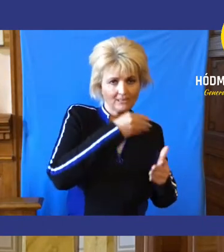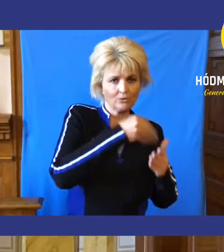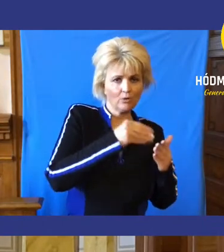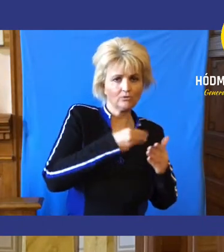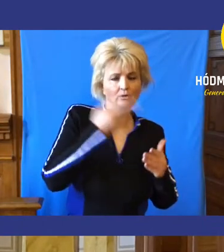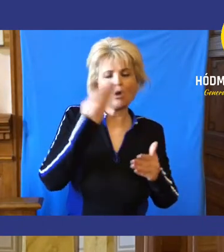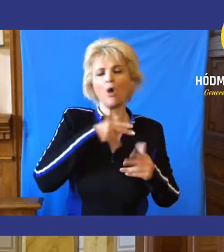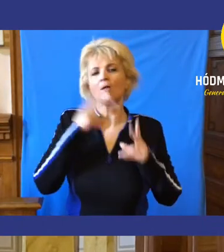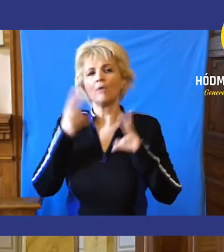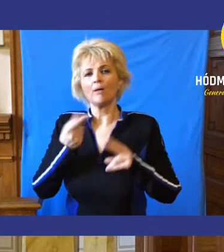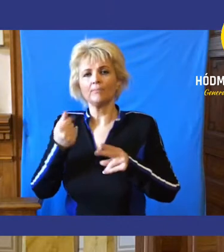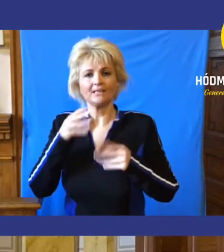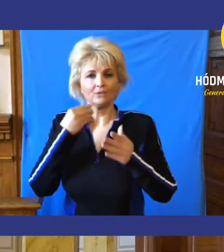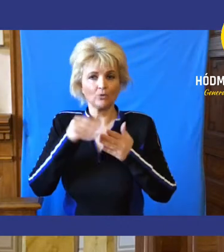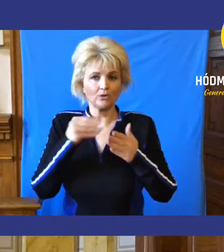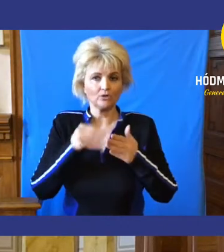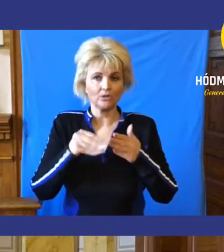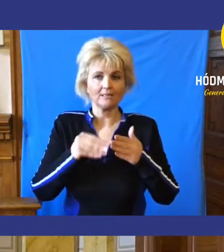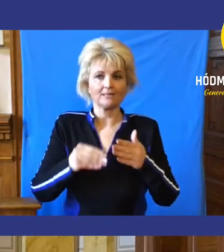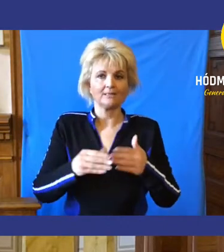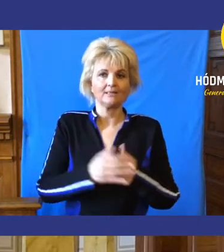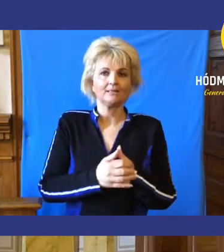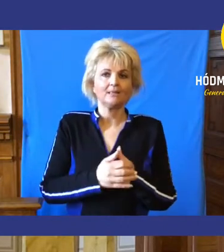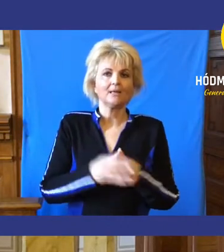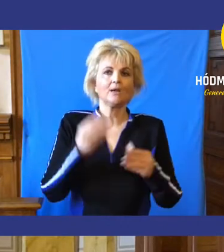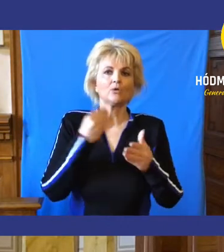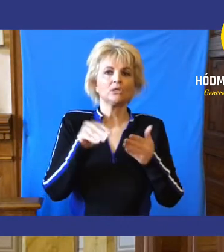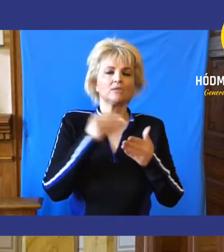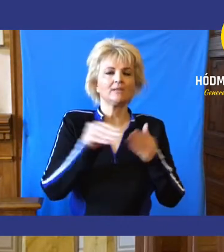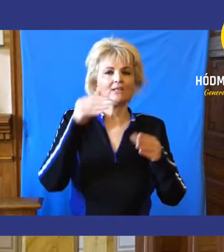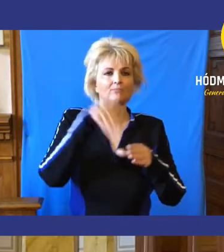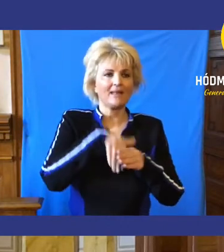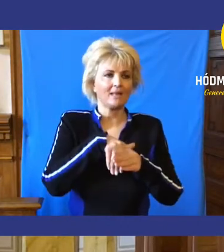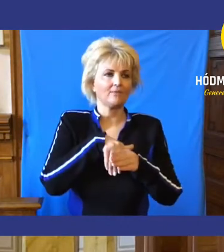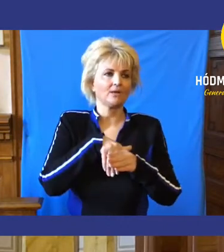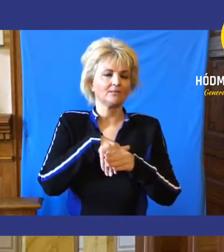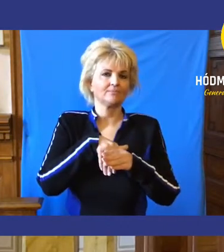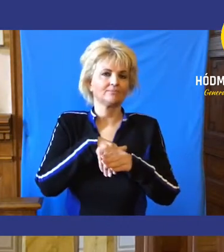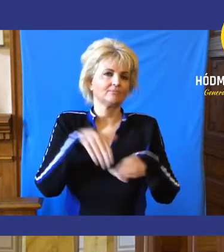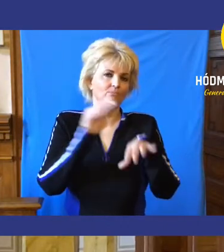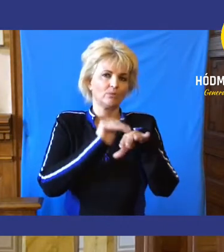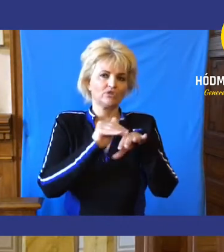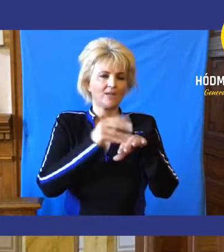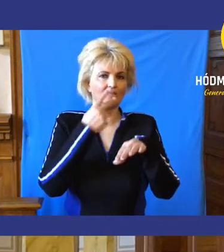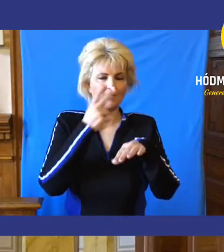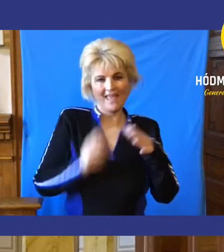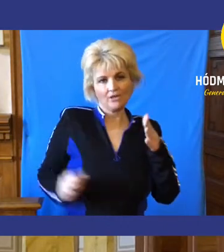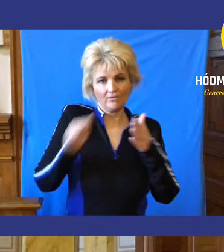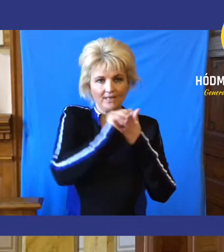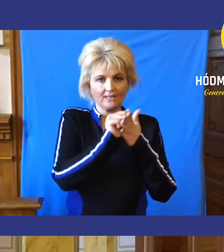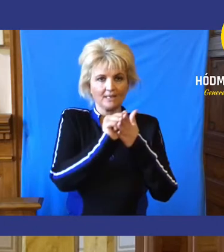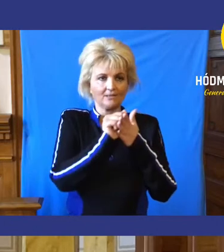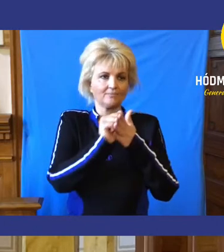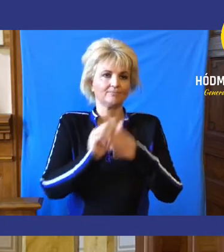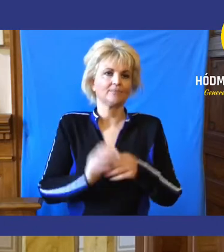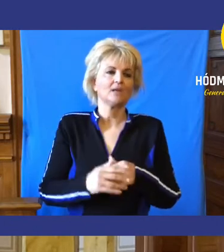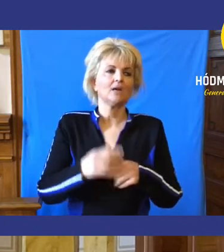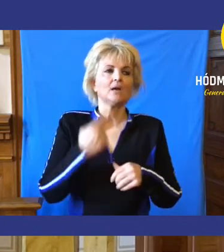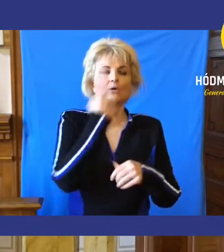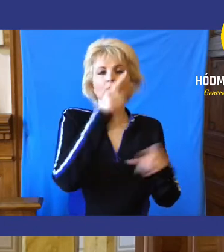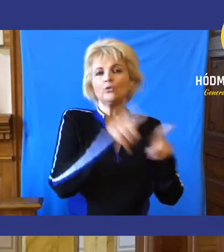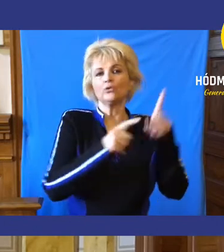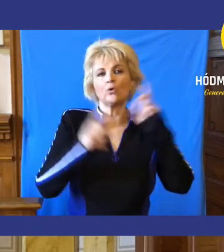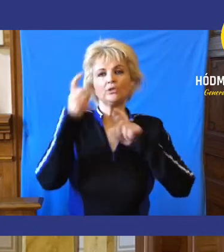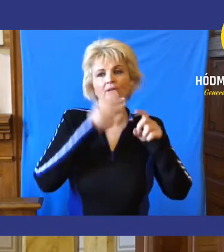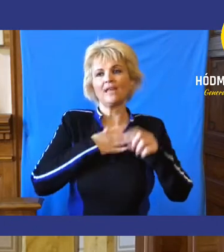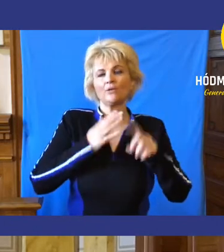pénz, akkor ne költsük. Ennyi. Hát benne, ott a költségvetésbe elnézést. Bocsánat, nem látja a fedezetet? Ön úgy gondolja, hogy